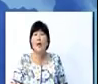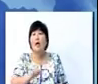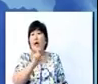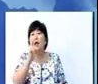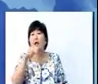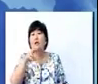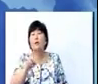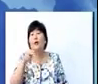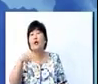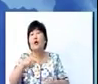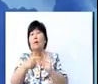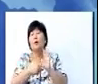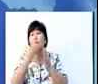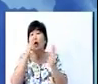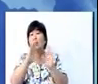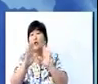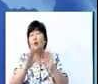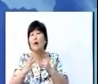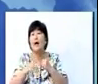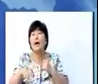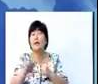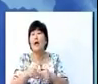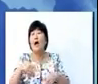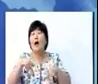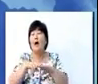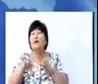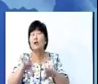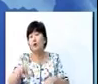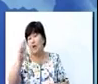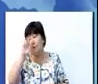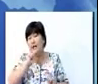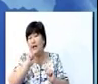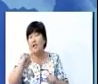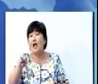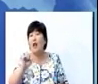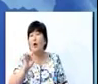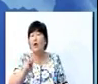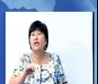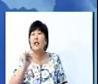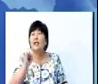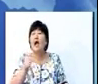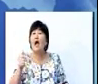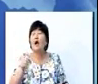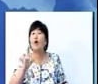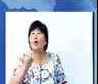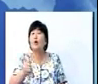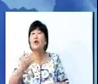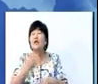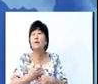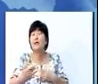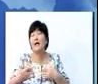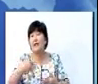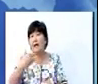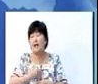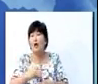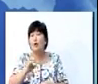Экспо 2017 халықаралық көрмесі аясында жерлестеріміз Астана төрінде мемлекеттік сыйлықтың лауреаты Иран Ғайыптың Қорқыт спектаклін